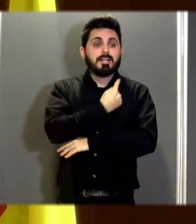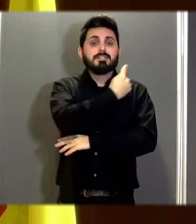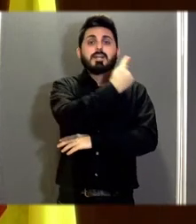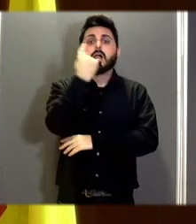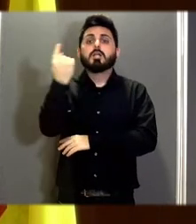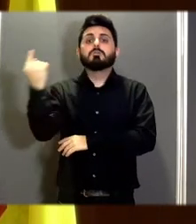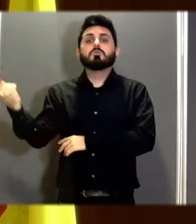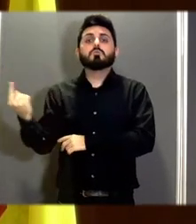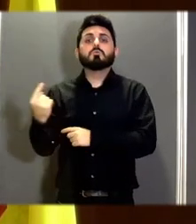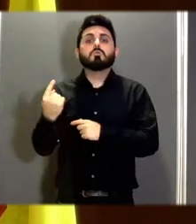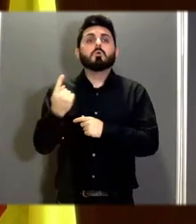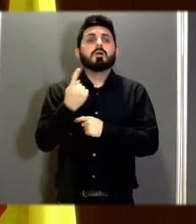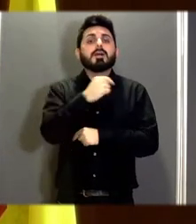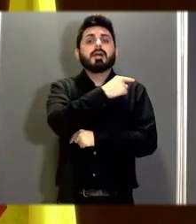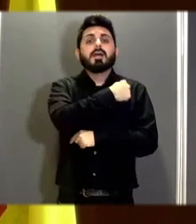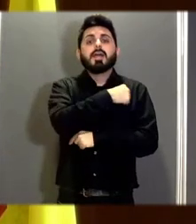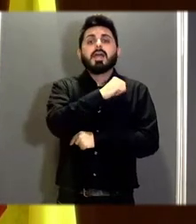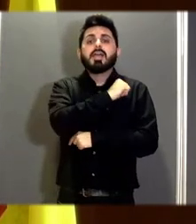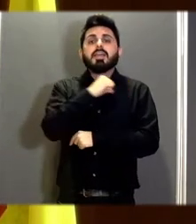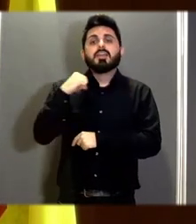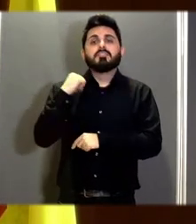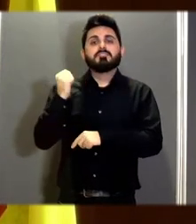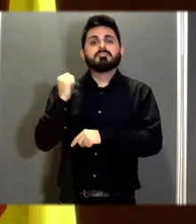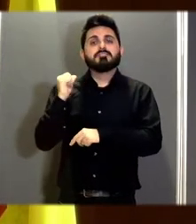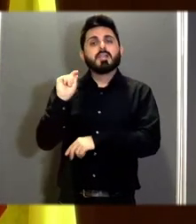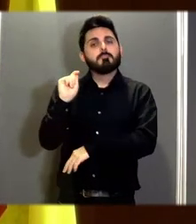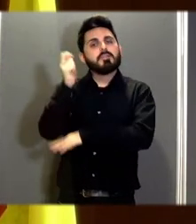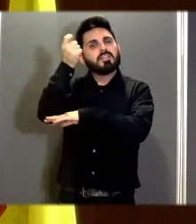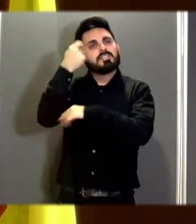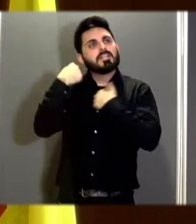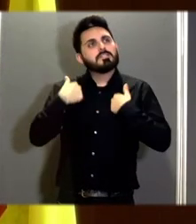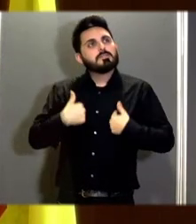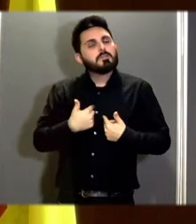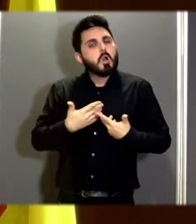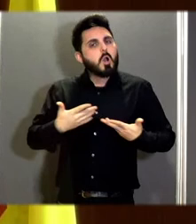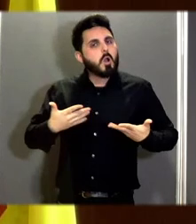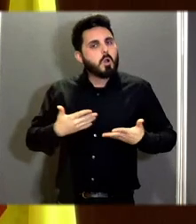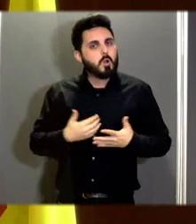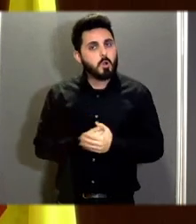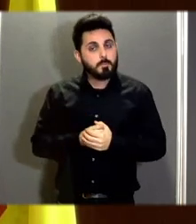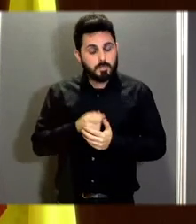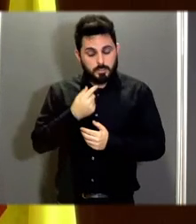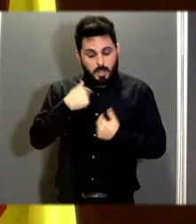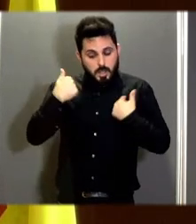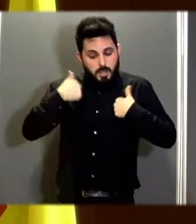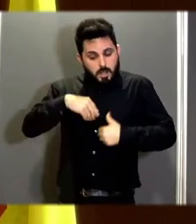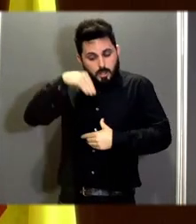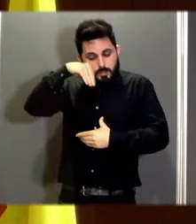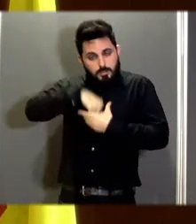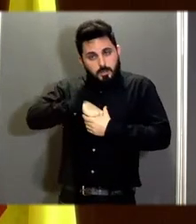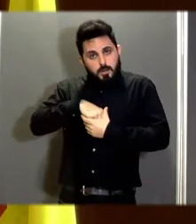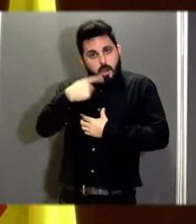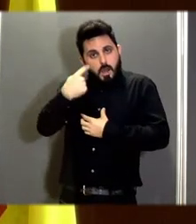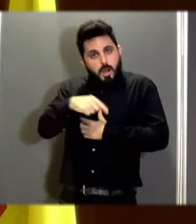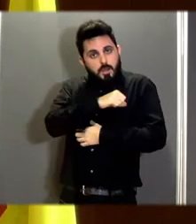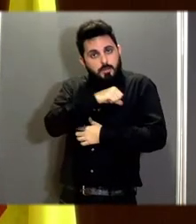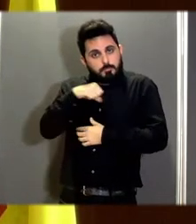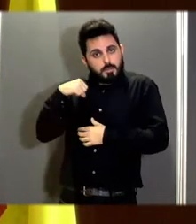vegades podem reunir-nos molt i tot, i de vegades el que surt de dintre és aquesta